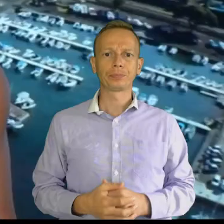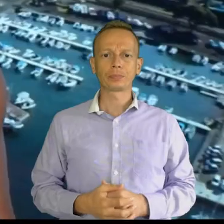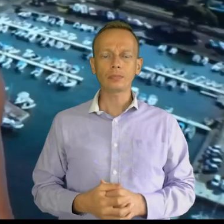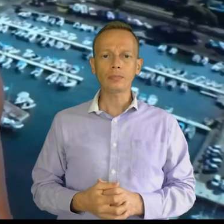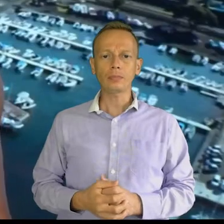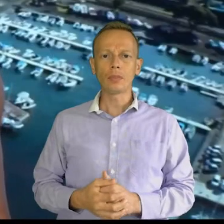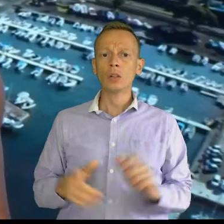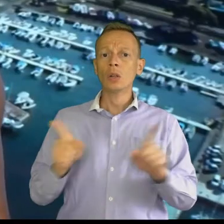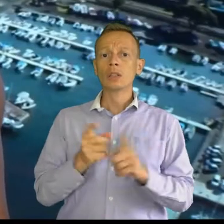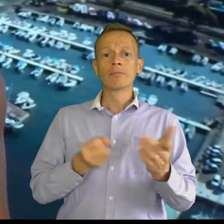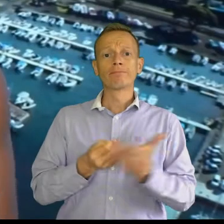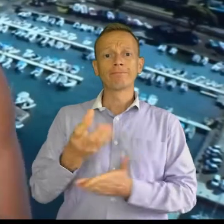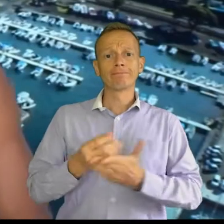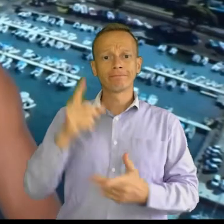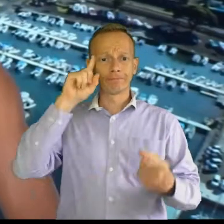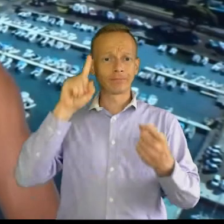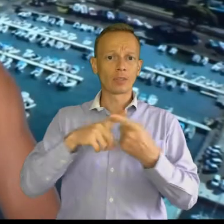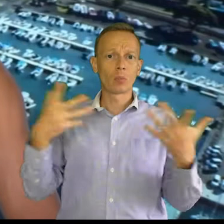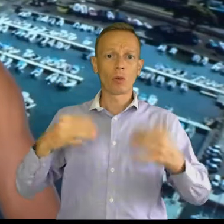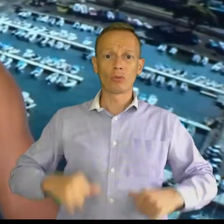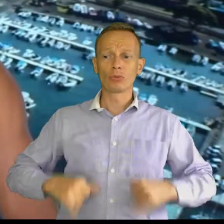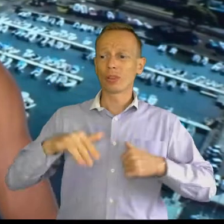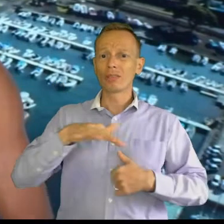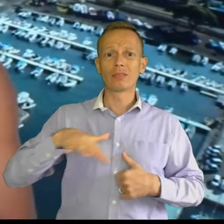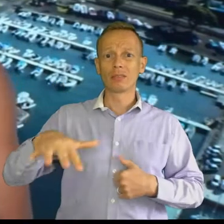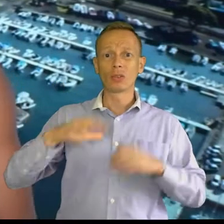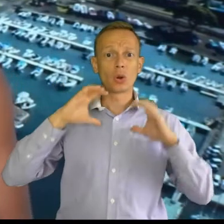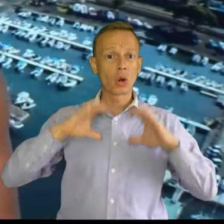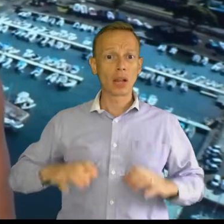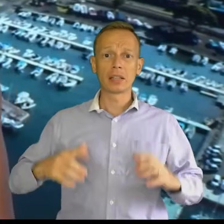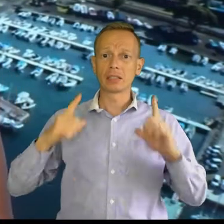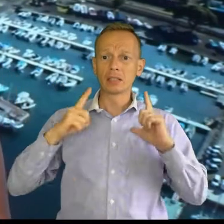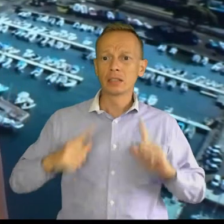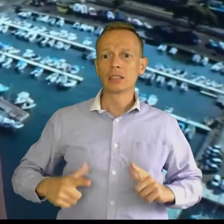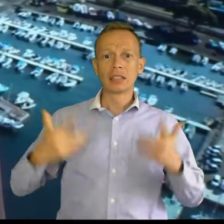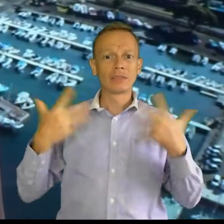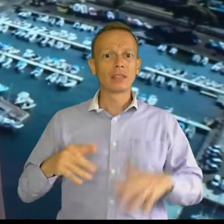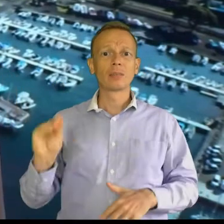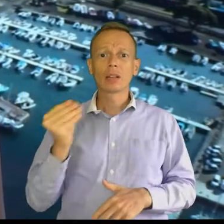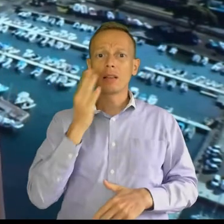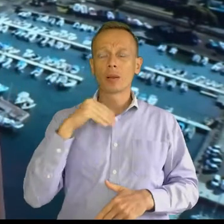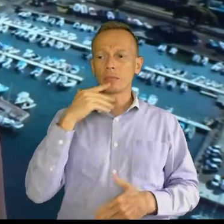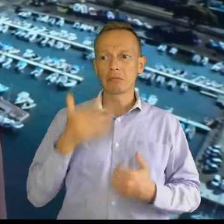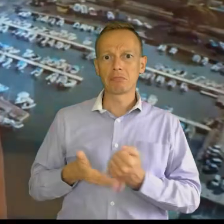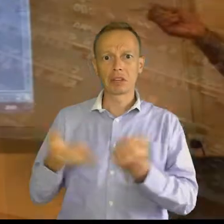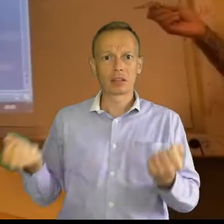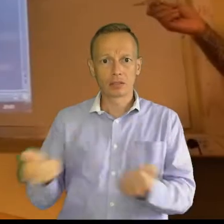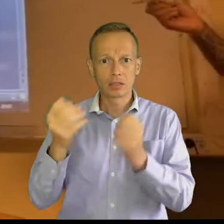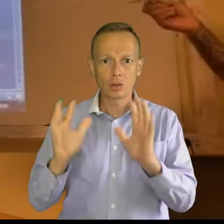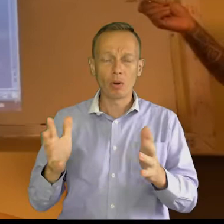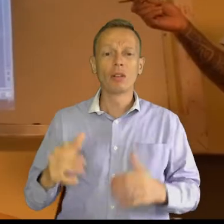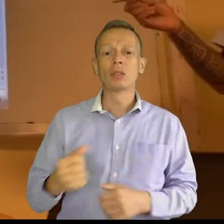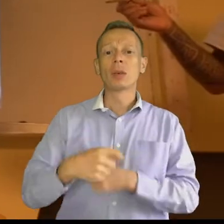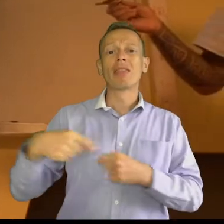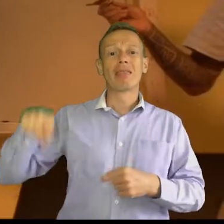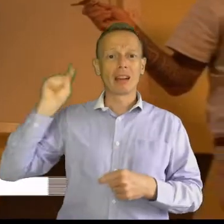la seconde. Également de l'actualité, comment occuper les jeunes qui sortent des collèges et lycées les mercredis après-midi.